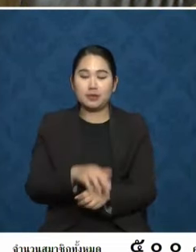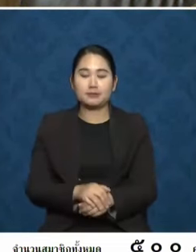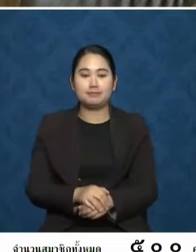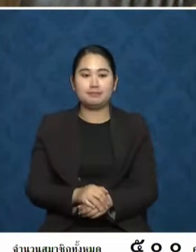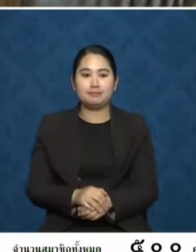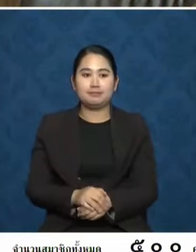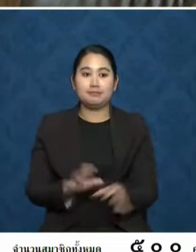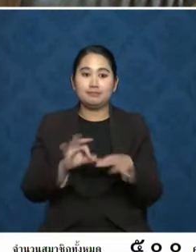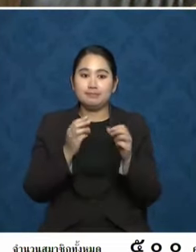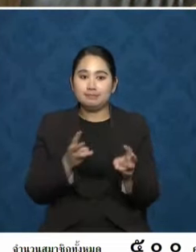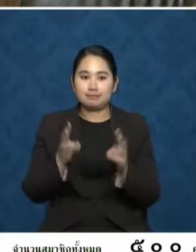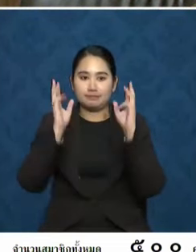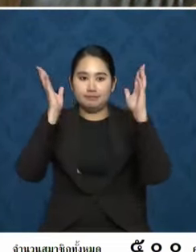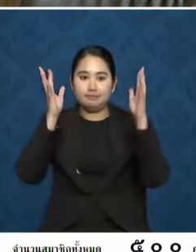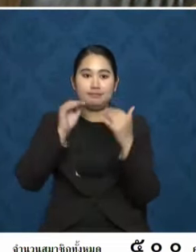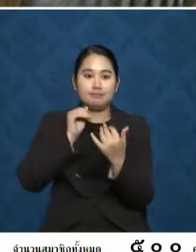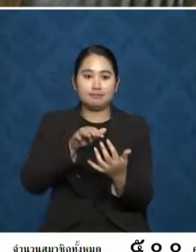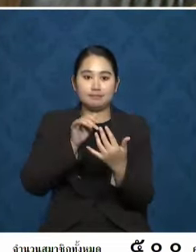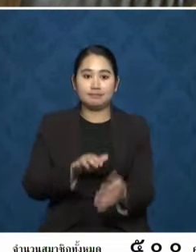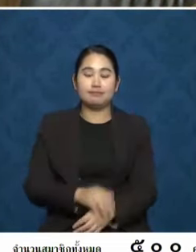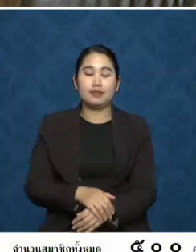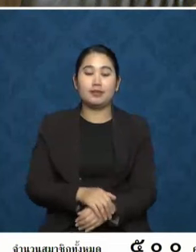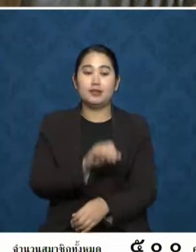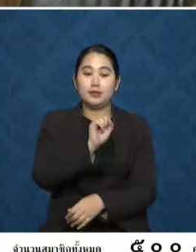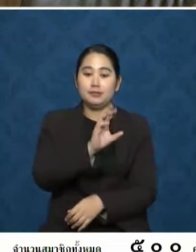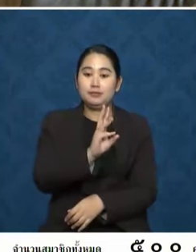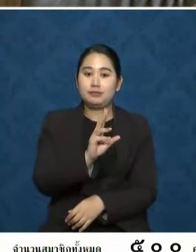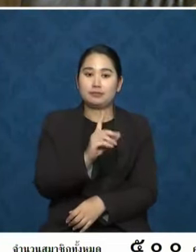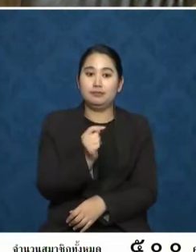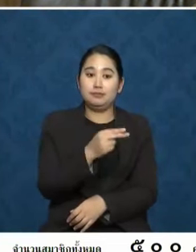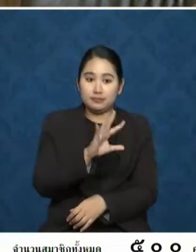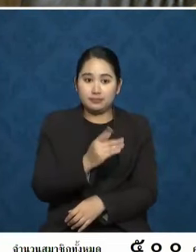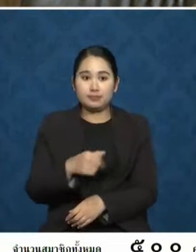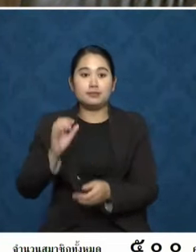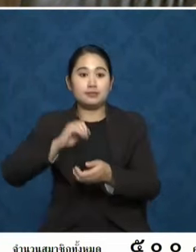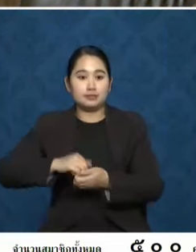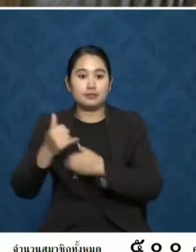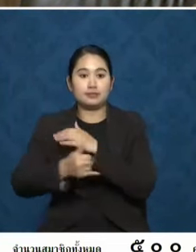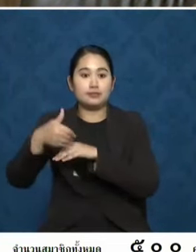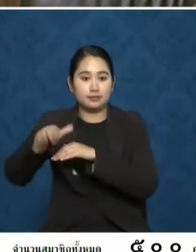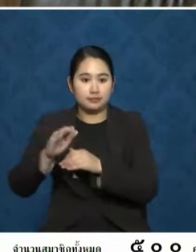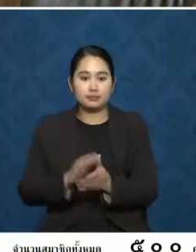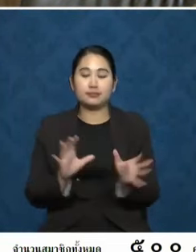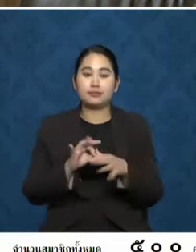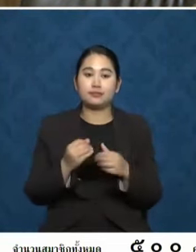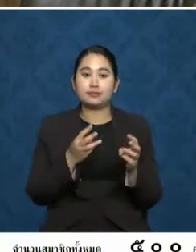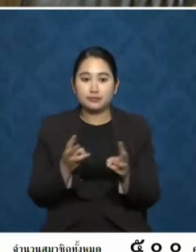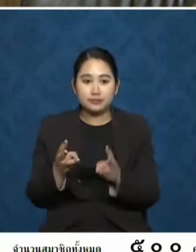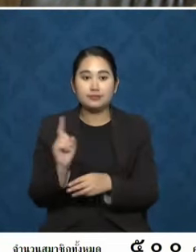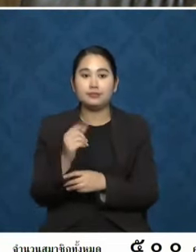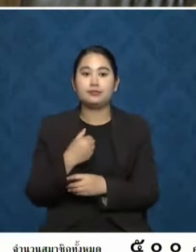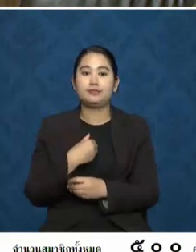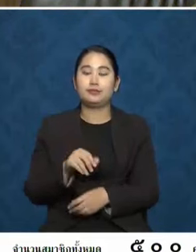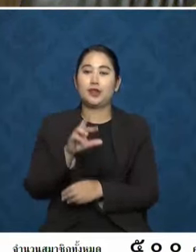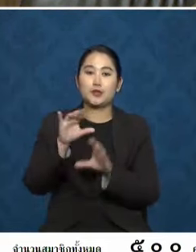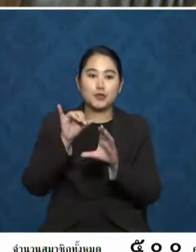ครับเรื่องของการสื่อสารเชื่อมถงกันระหวางท่านกัหนอยงานต่างประเทศกับการสื่อสารของท่านผ่านสื่อโซเชี่ยวที่ป